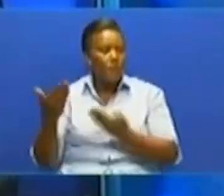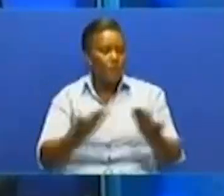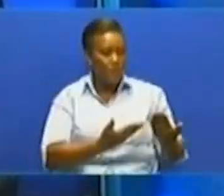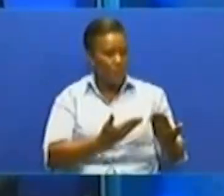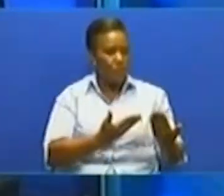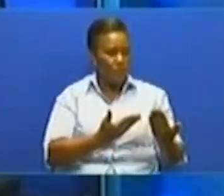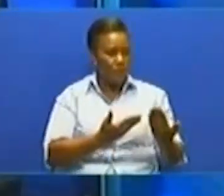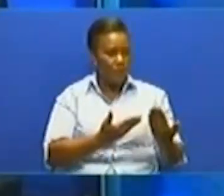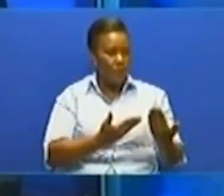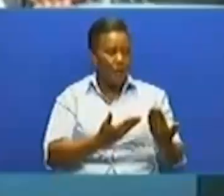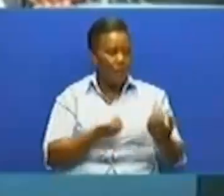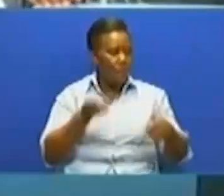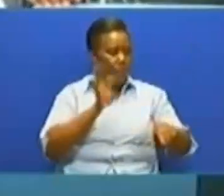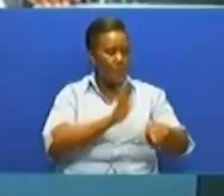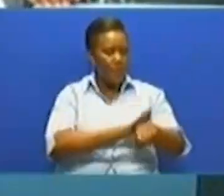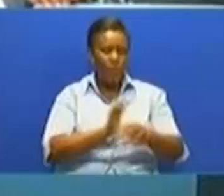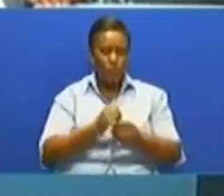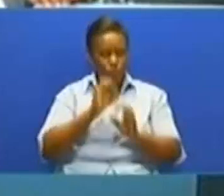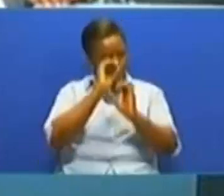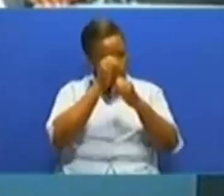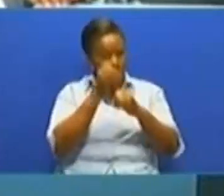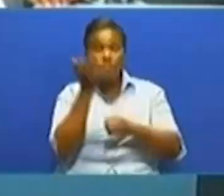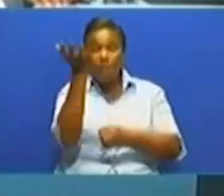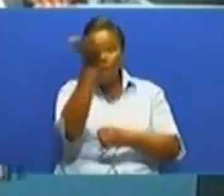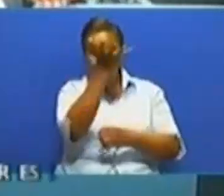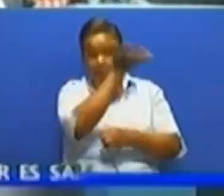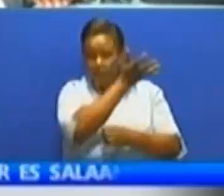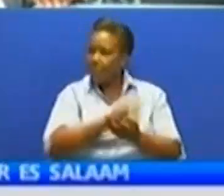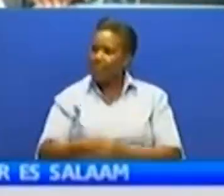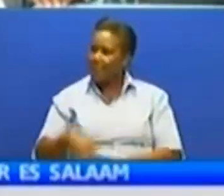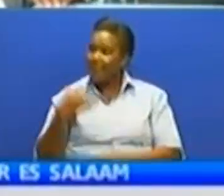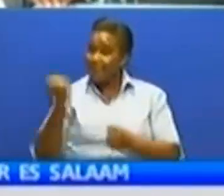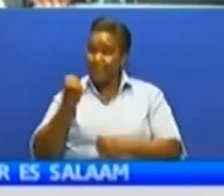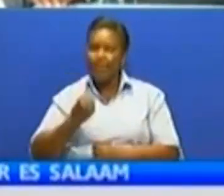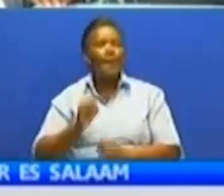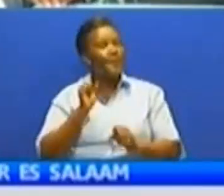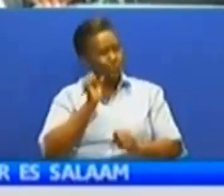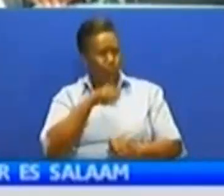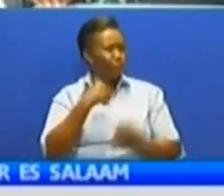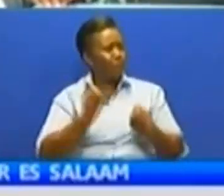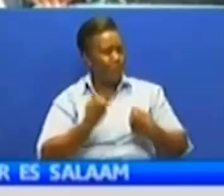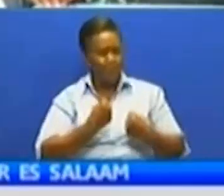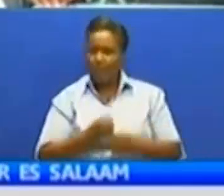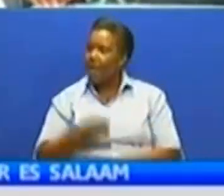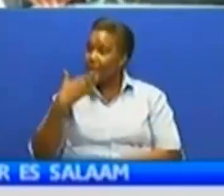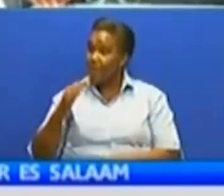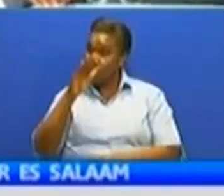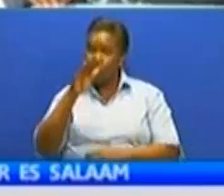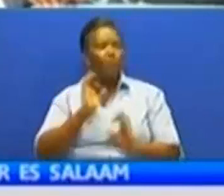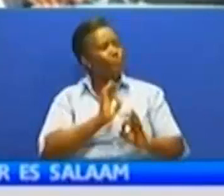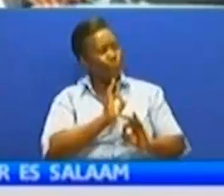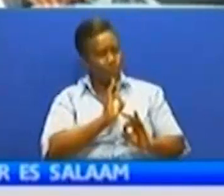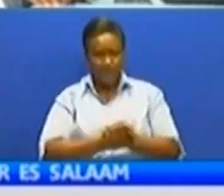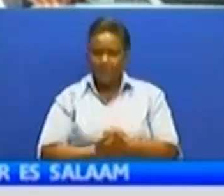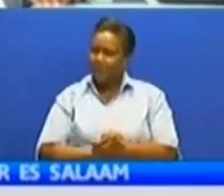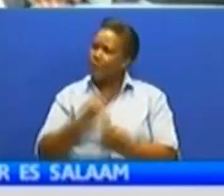Huria. Karibu sana. Asante sana. Habari za jioni. Safi kabisa, nimewaika. Asante sana. Naam,